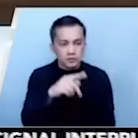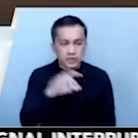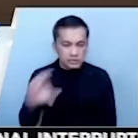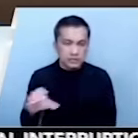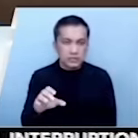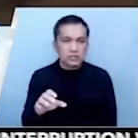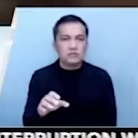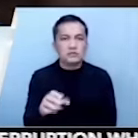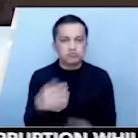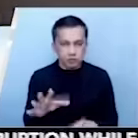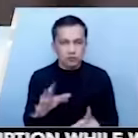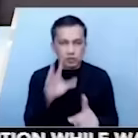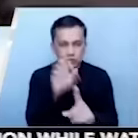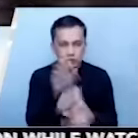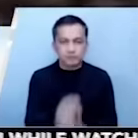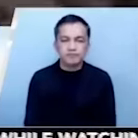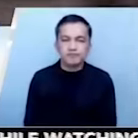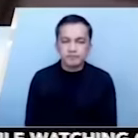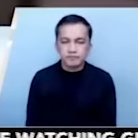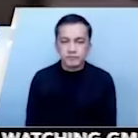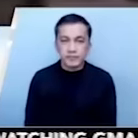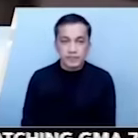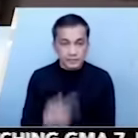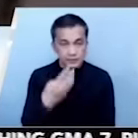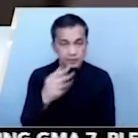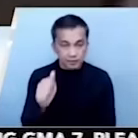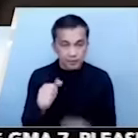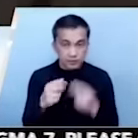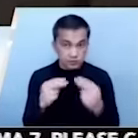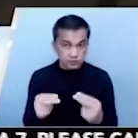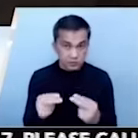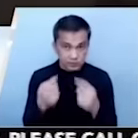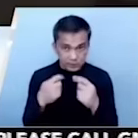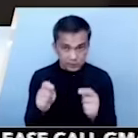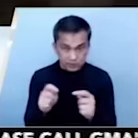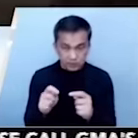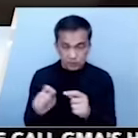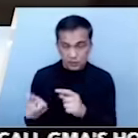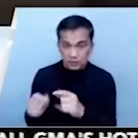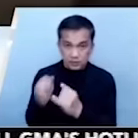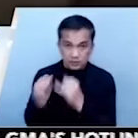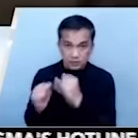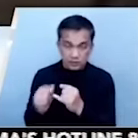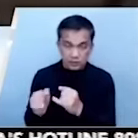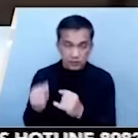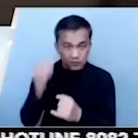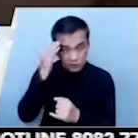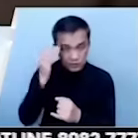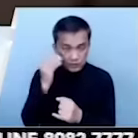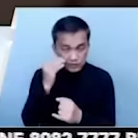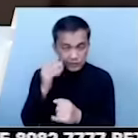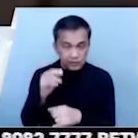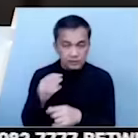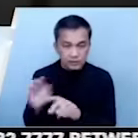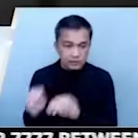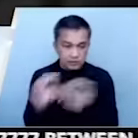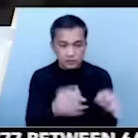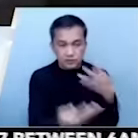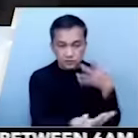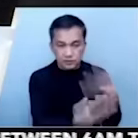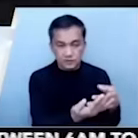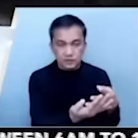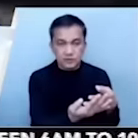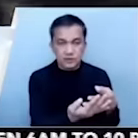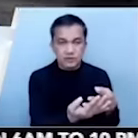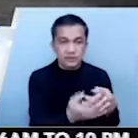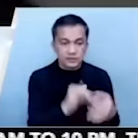hinuli. Sinusubukan ng GMA Integrated News na makuha na ng pahayag ang Korean national na nakakulong na sa detention facility ng immigration